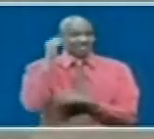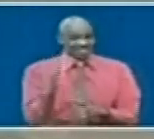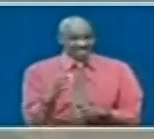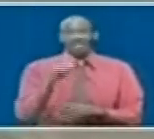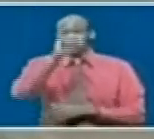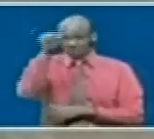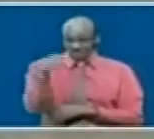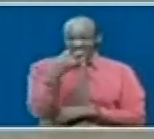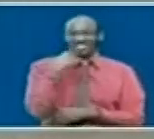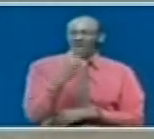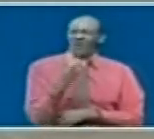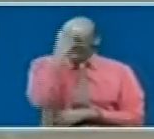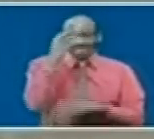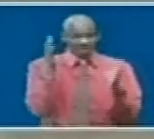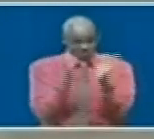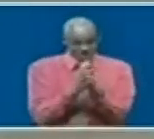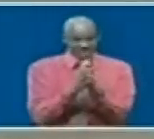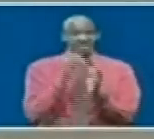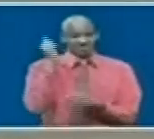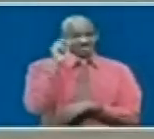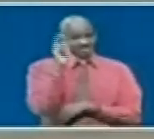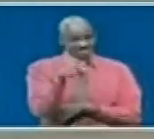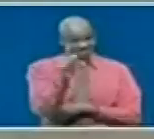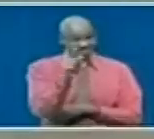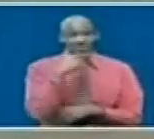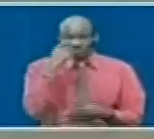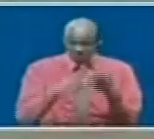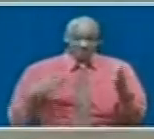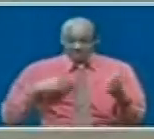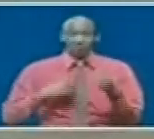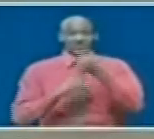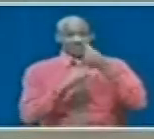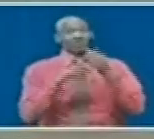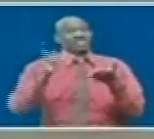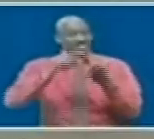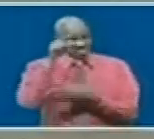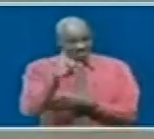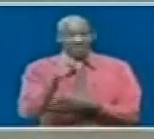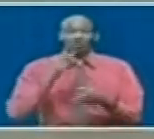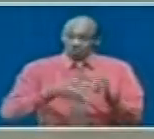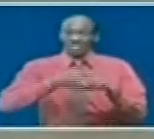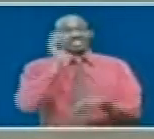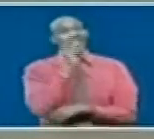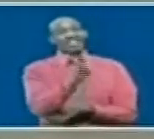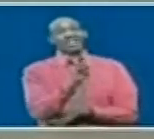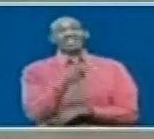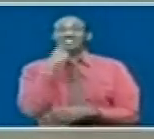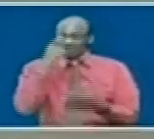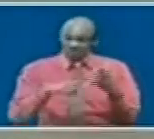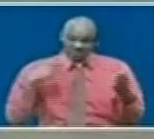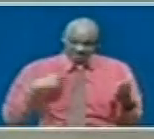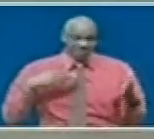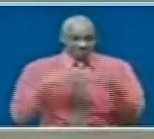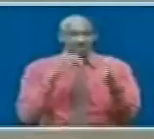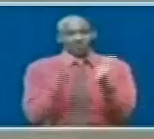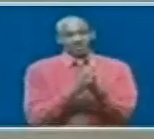Jubilee wameghadhabishwa mno na hatua ya rais ya kuwataka wale wanaunga mkono kura ya maamuzi kujiuzulu kwa kuwa wanakinzana na